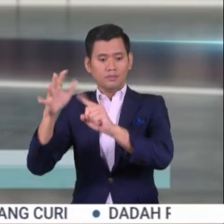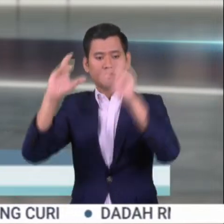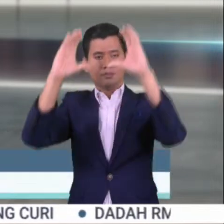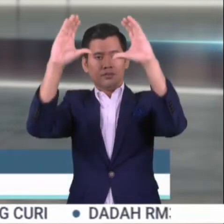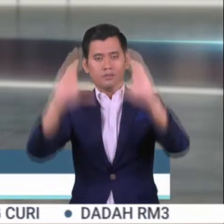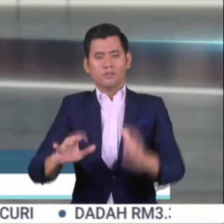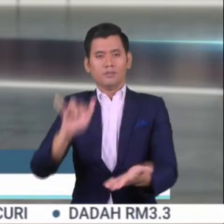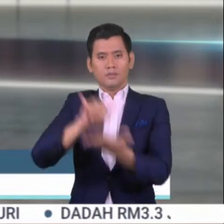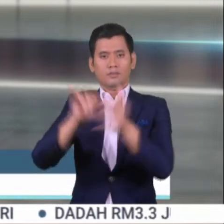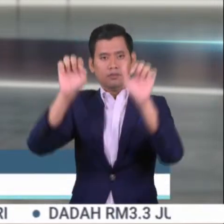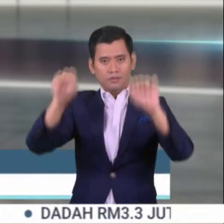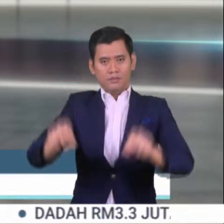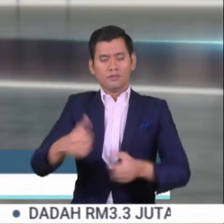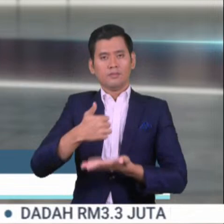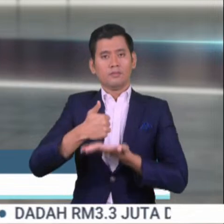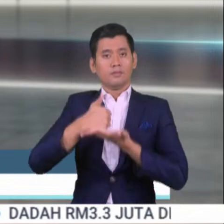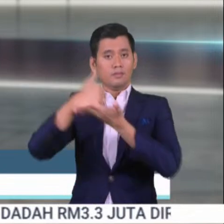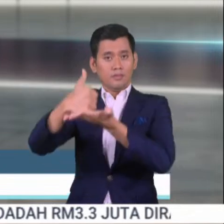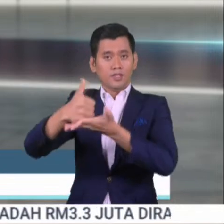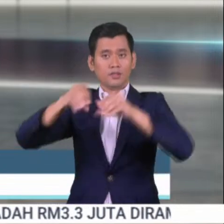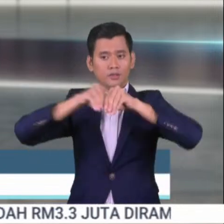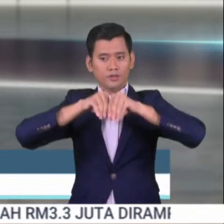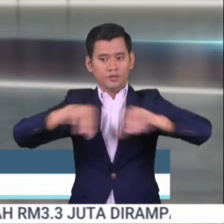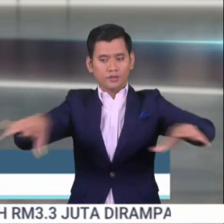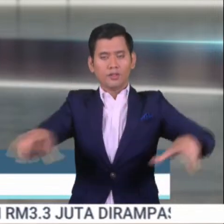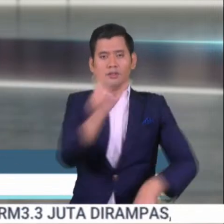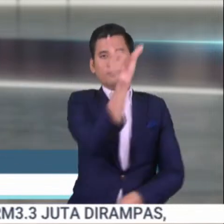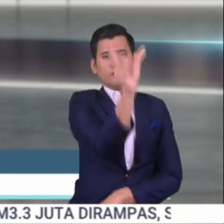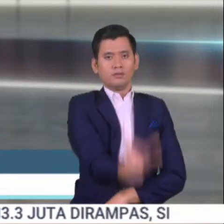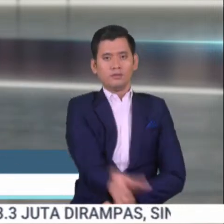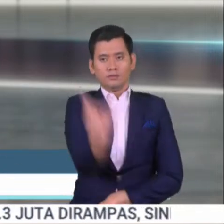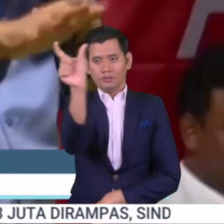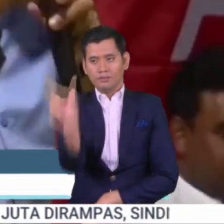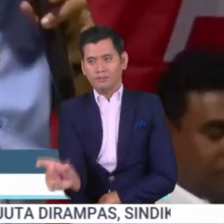Pendekatan itu dapat membantu memperluas maklumat mengenai calon dan manifestonya.